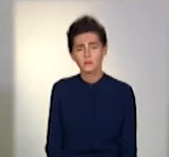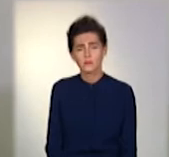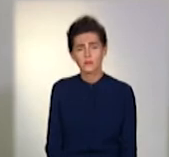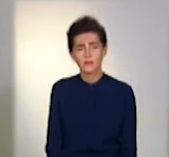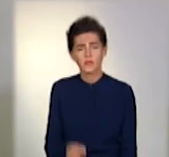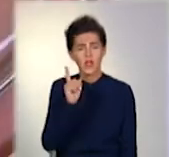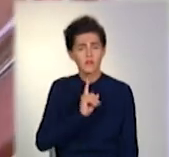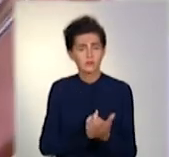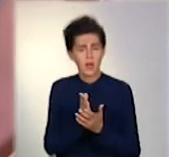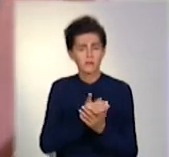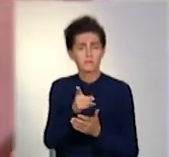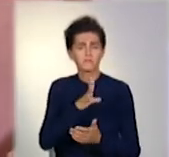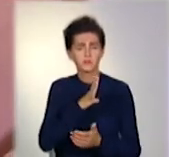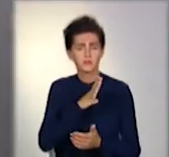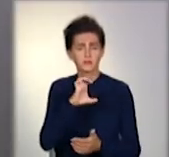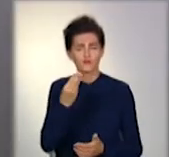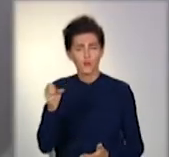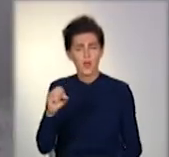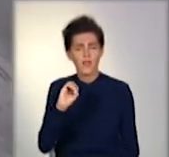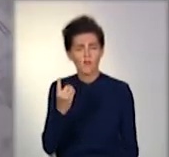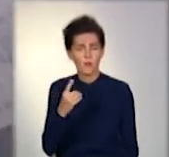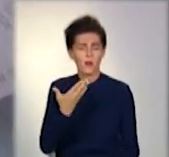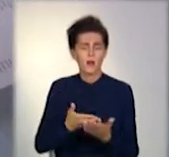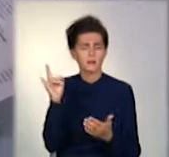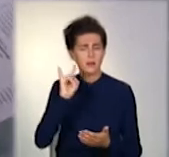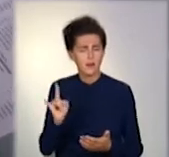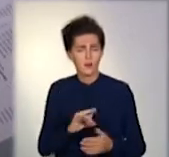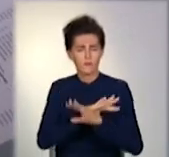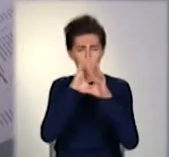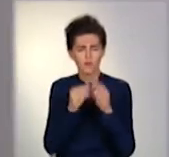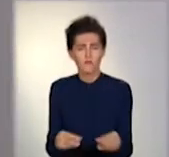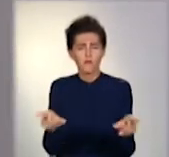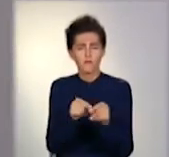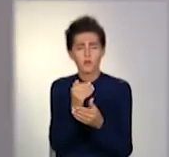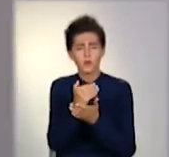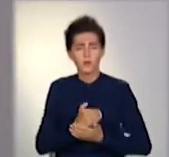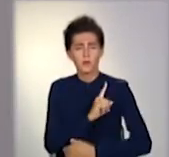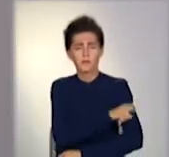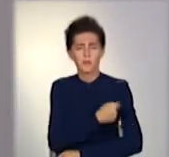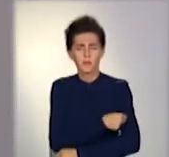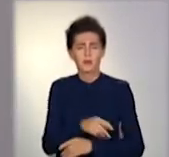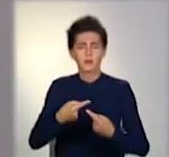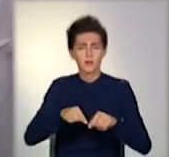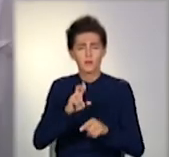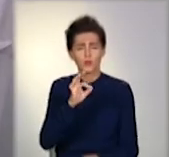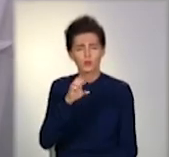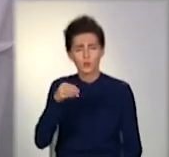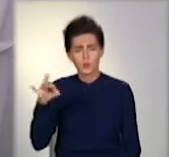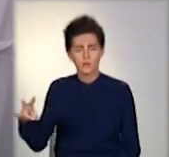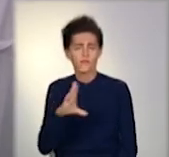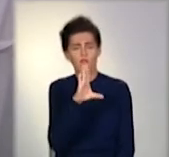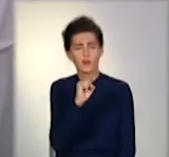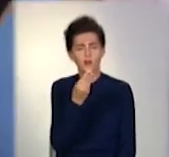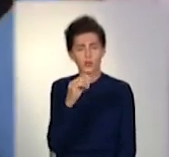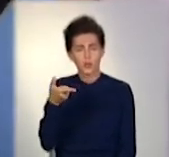Стажування у Сполучених Штатах, Європі та Ізраїлі. Спільні проєкти з медиками Бостона і Вашингтона. Всесвітній досвід